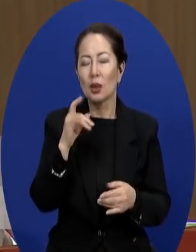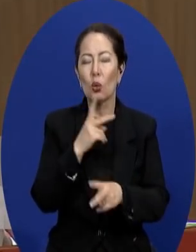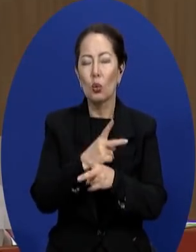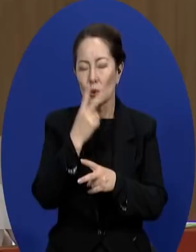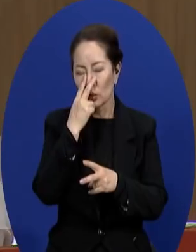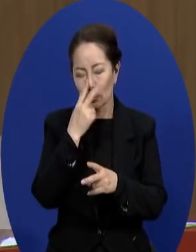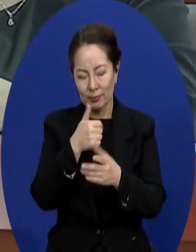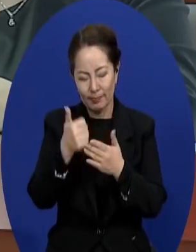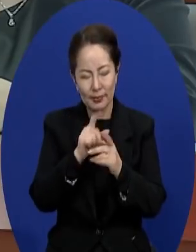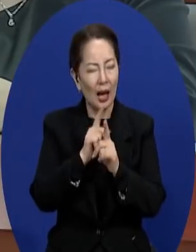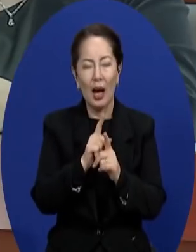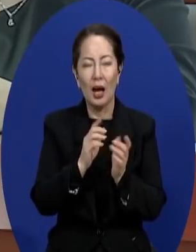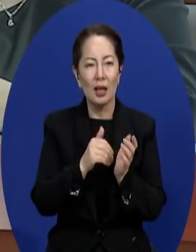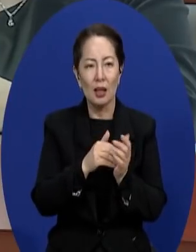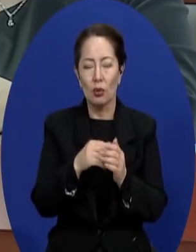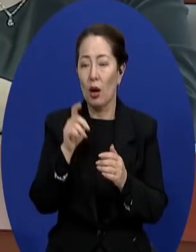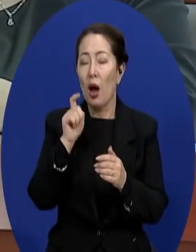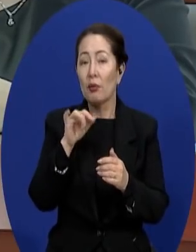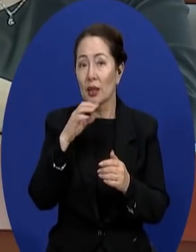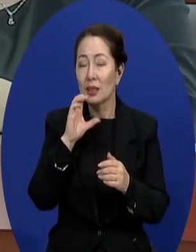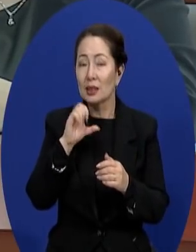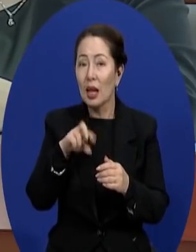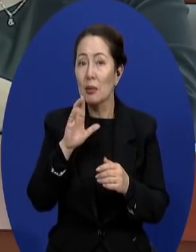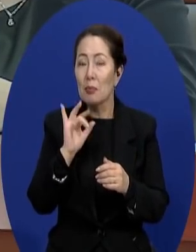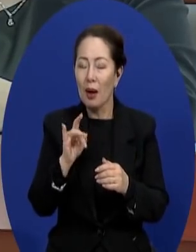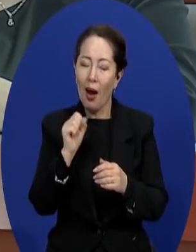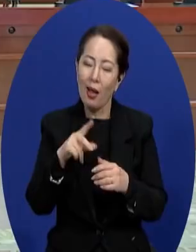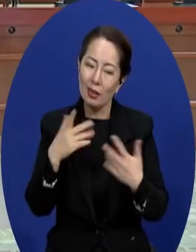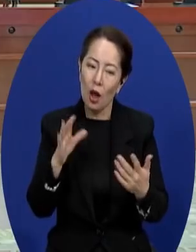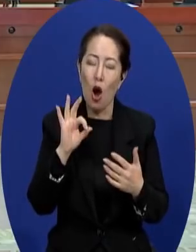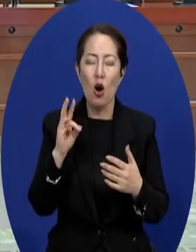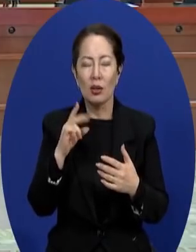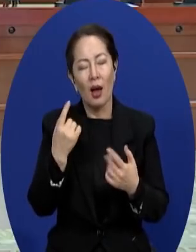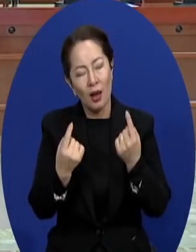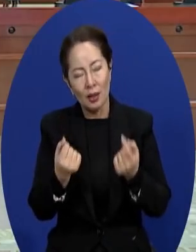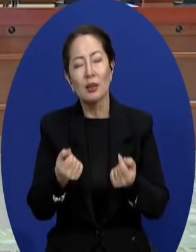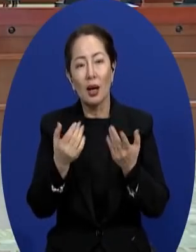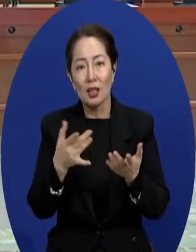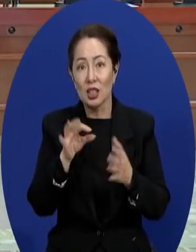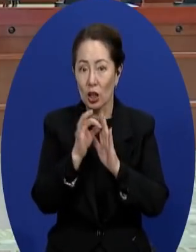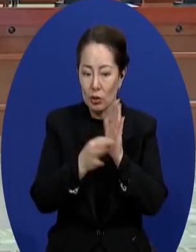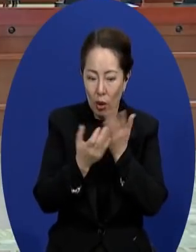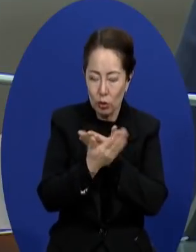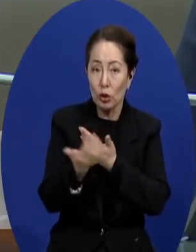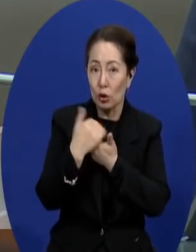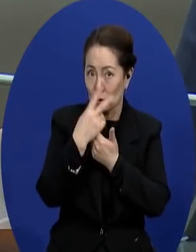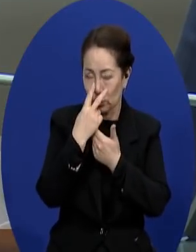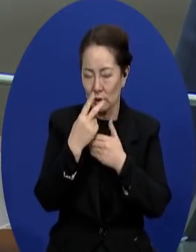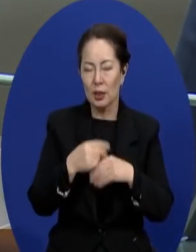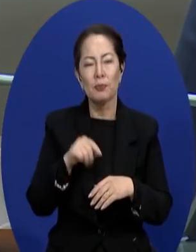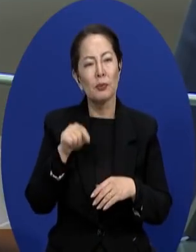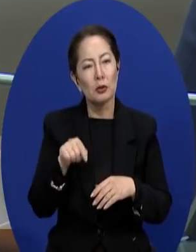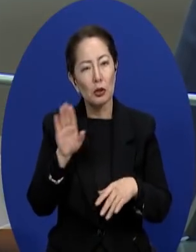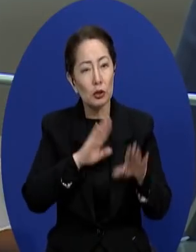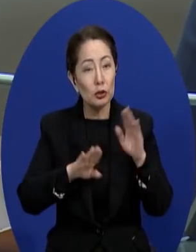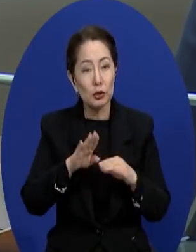бүрэн хангагдаагүй. Хэвлэл мэдээллийн салбарын хувьд алдаа онооны аль аль нь гарсан гэж хэлэлцүүлэгт оролцогсод үзэж байна. Өнөөгийн